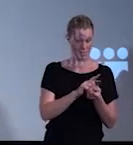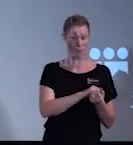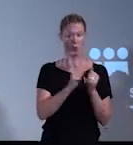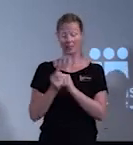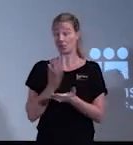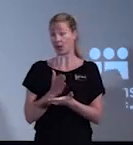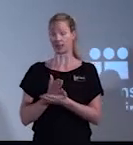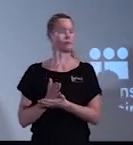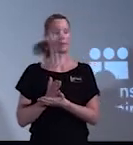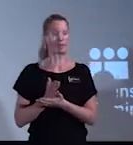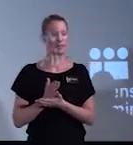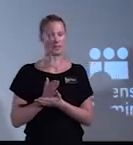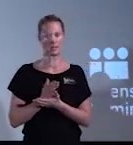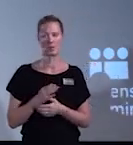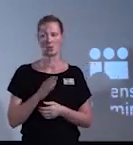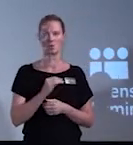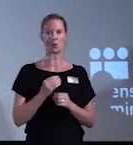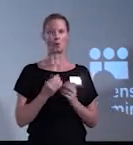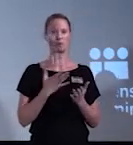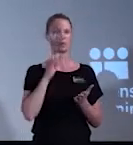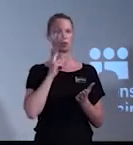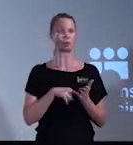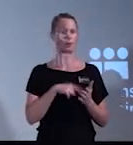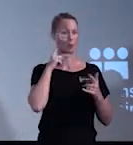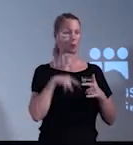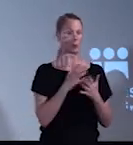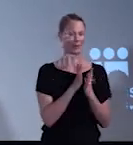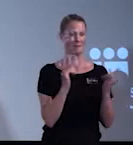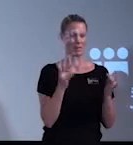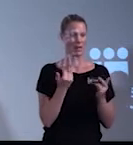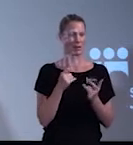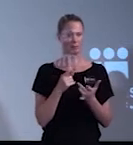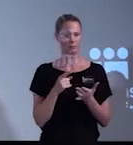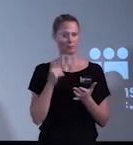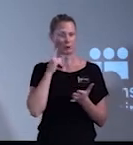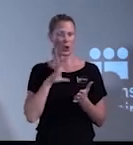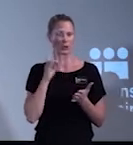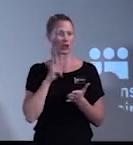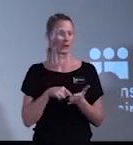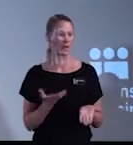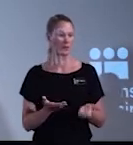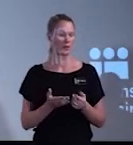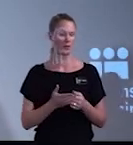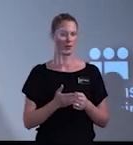politiskt korrekt? Nej, och då finns det ingen mening. Kultur som inte är fri är meningslös. Mm. Så